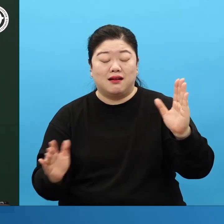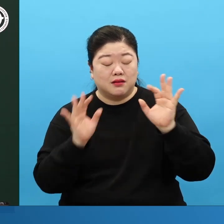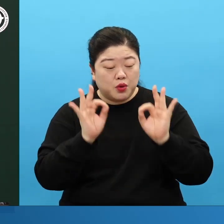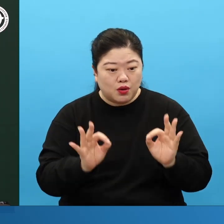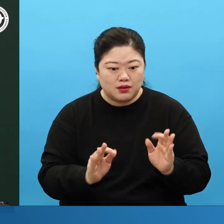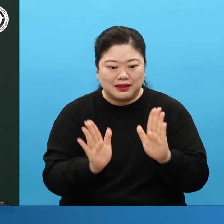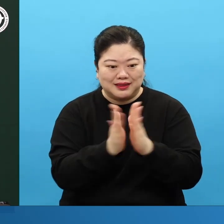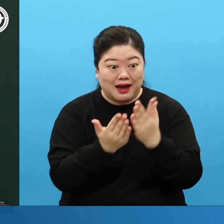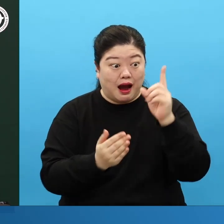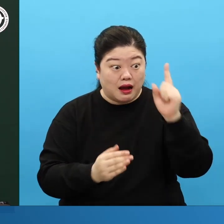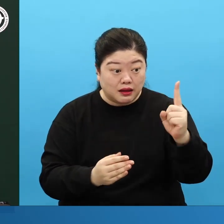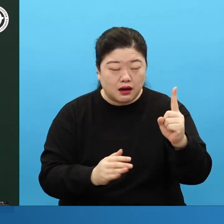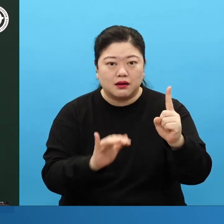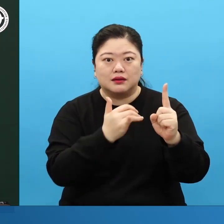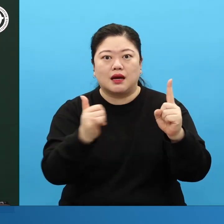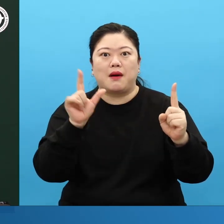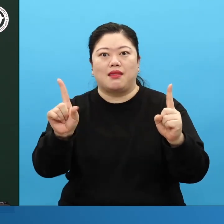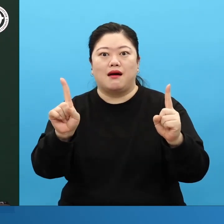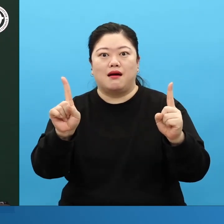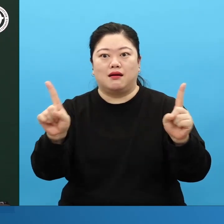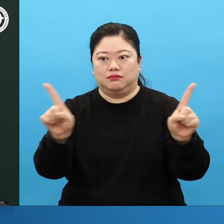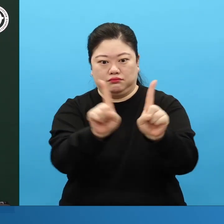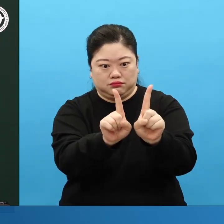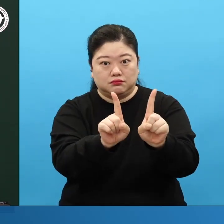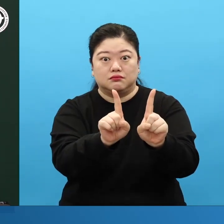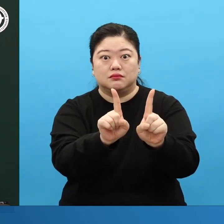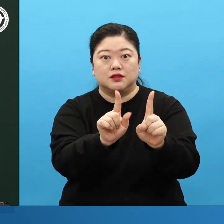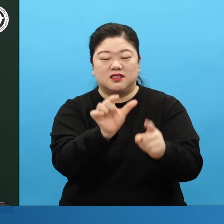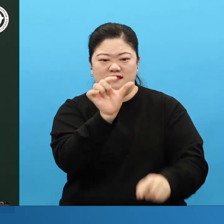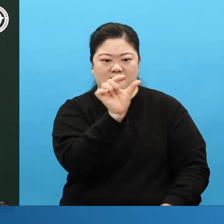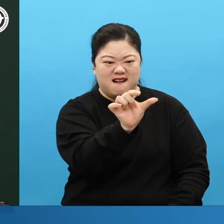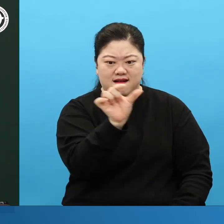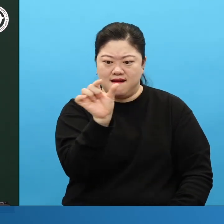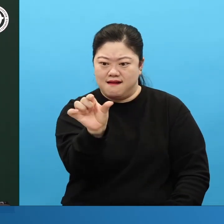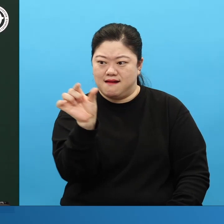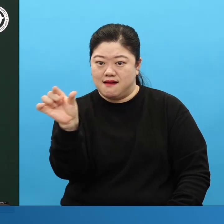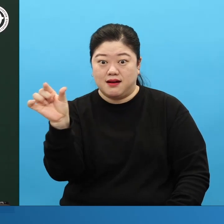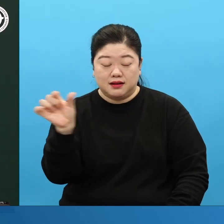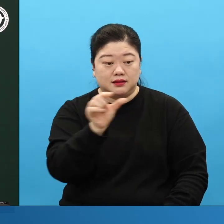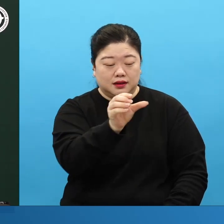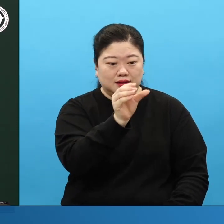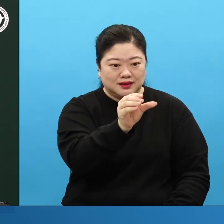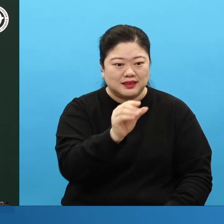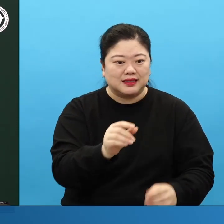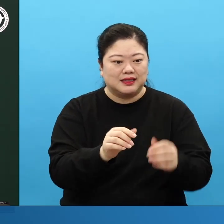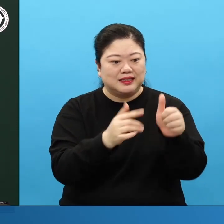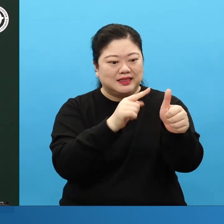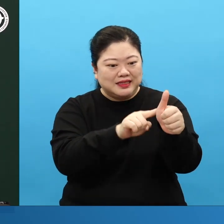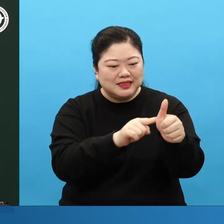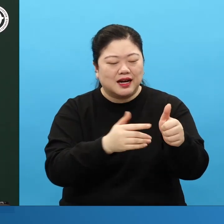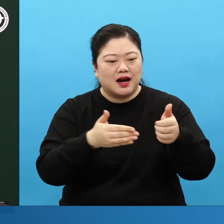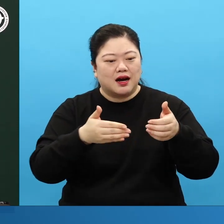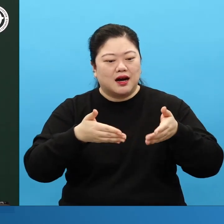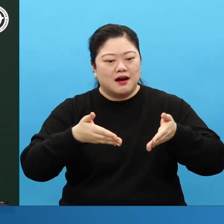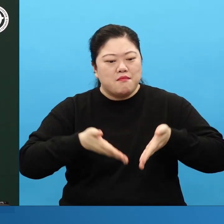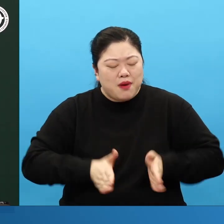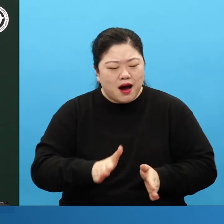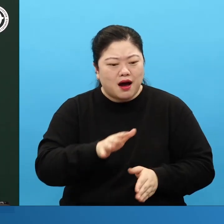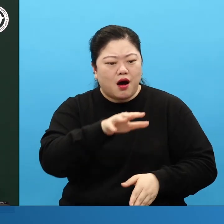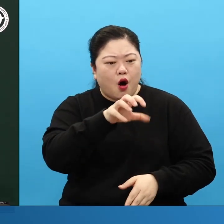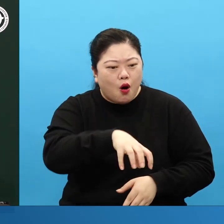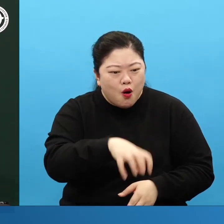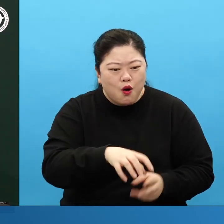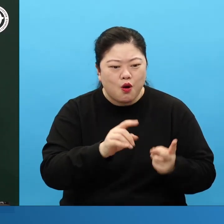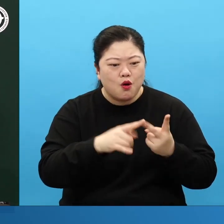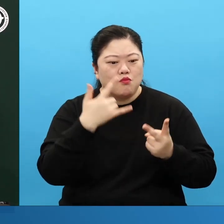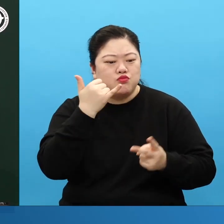grueso, pero tienen una parte para 굉장히 cada 도움이 persona. 돼요. Es de gran ayuda. 내가 깊이 그 사람들에서 배경 공부 다 하고 뭐 그럴 필요는 없잖아요, 내가. Entonces, para mí